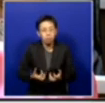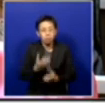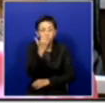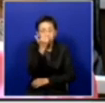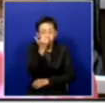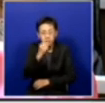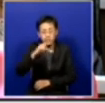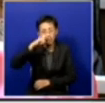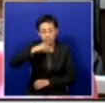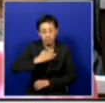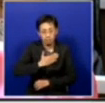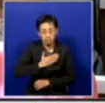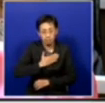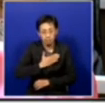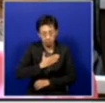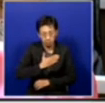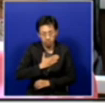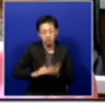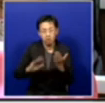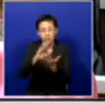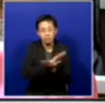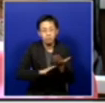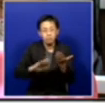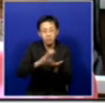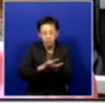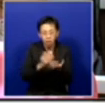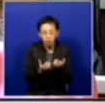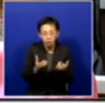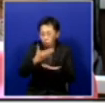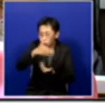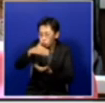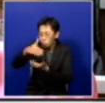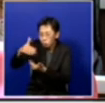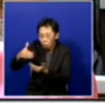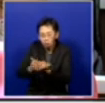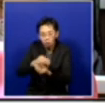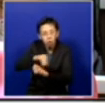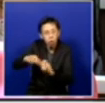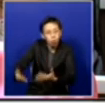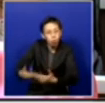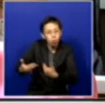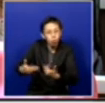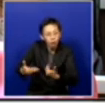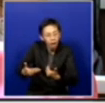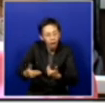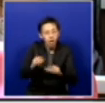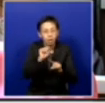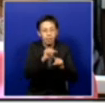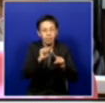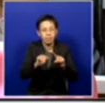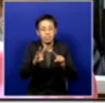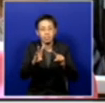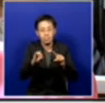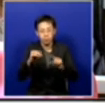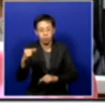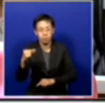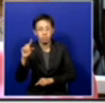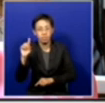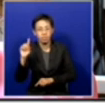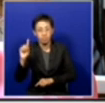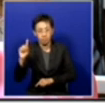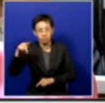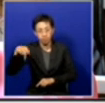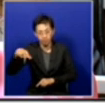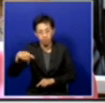ทยเป็นประเทศที่พึ่งพาการส่งออกซึ่งมีสัดส่วนถึง 70% ของ GDP